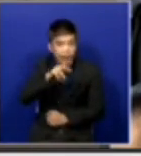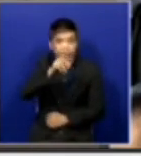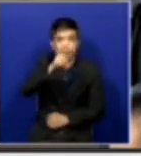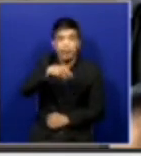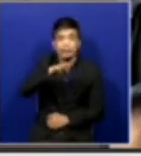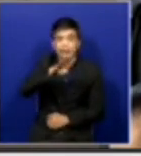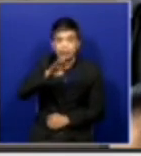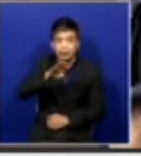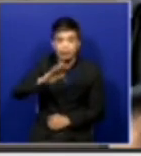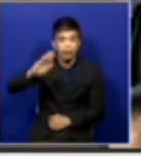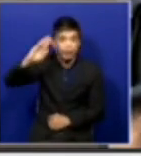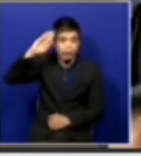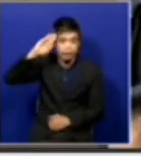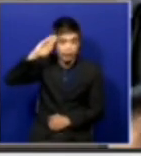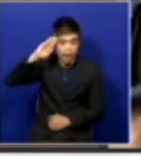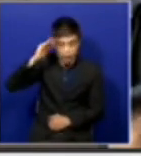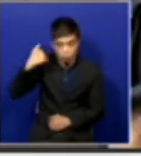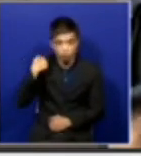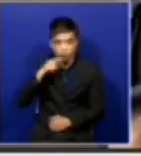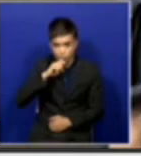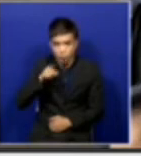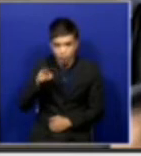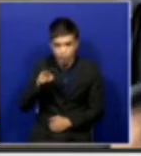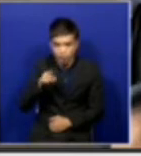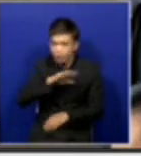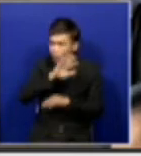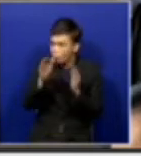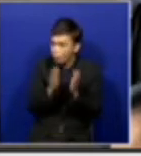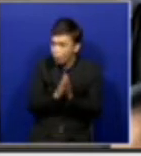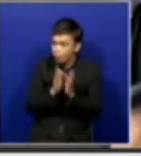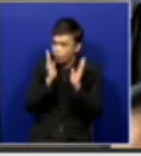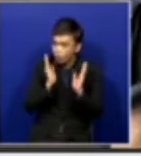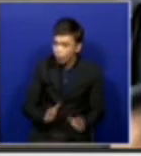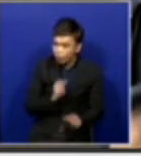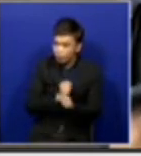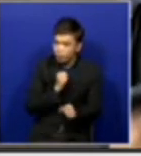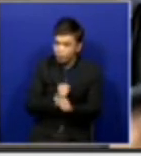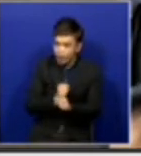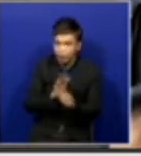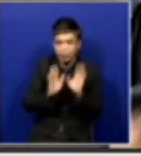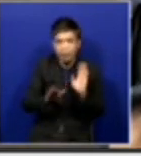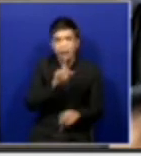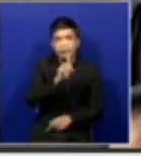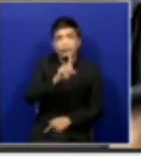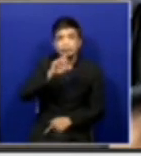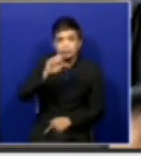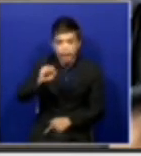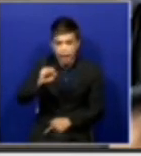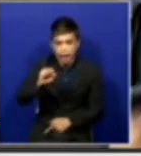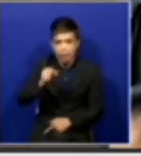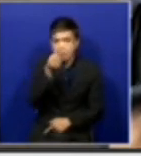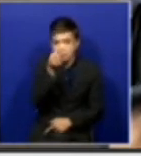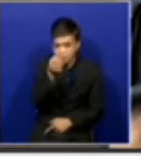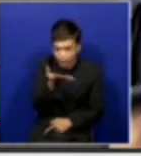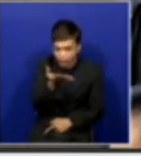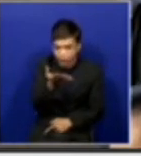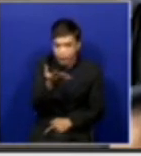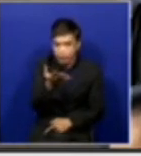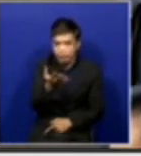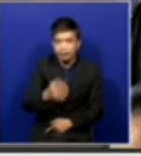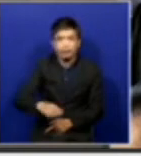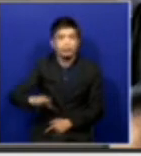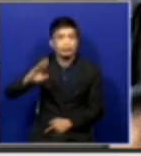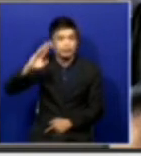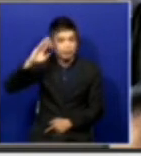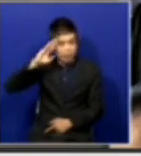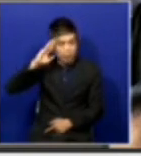ารเรือมีอยู่บ้างรวมแล้วกำลังประมาณ100,000นี่ไม่น้อยนะอันนี้ไม่รวมทหารประจ